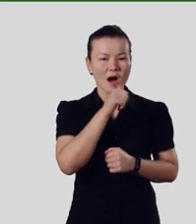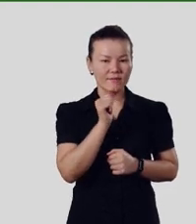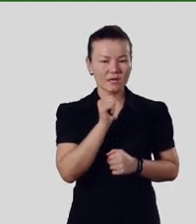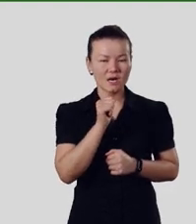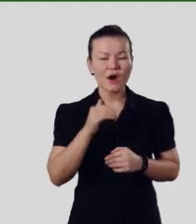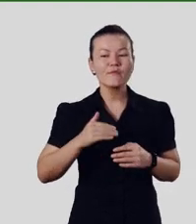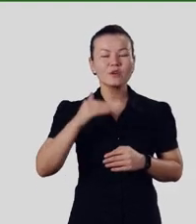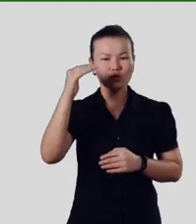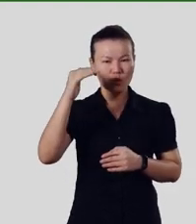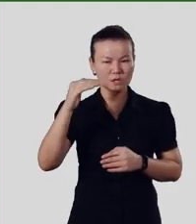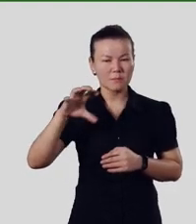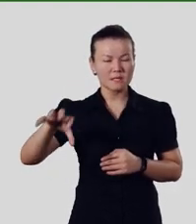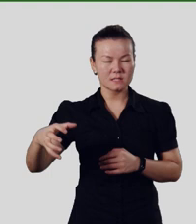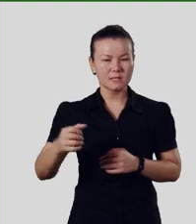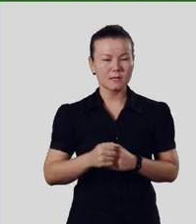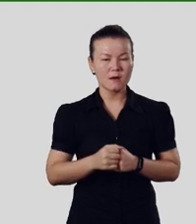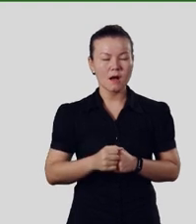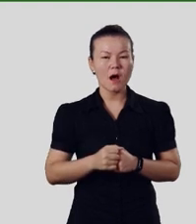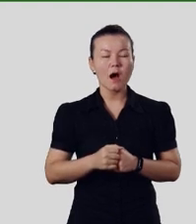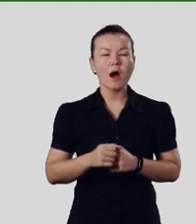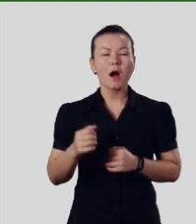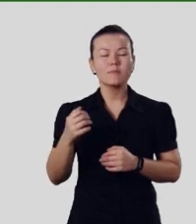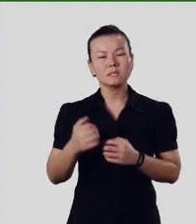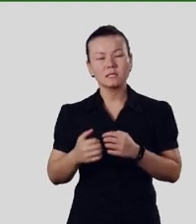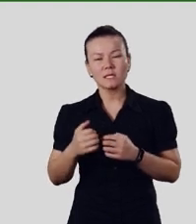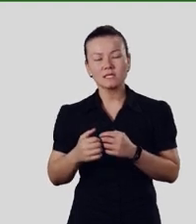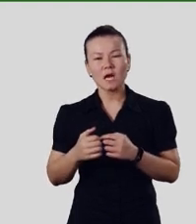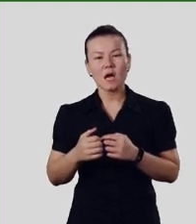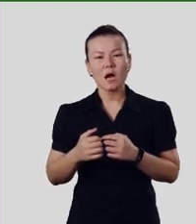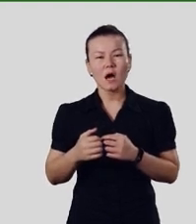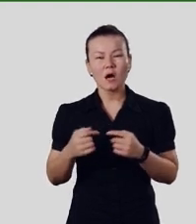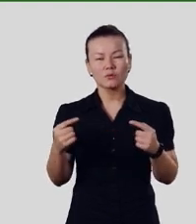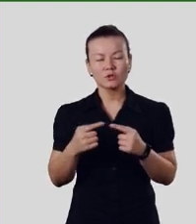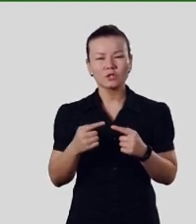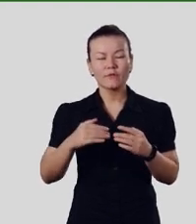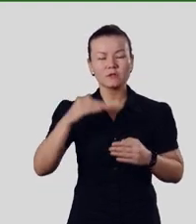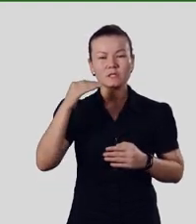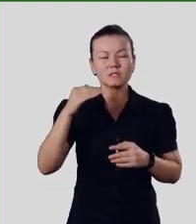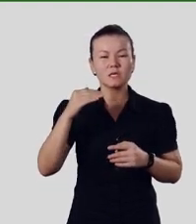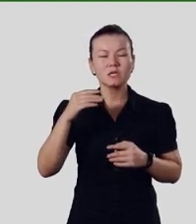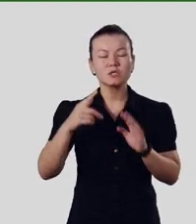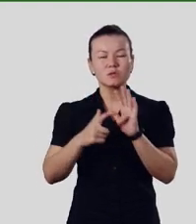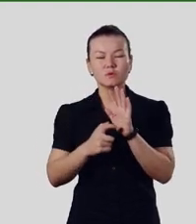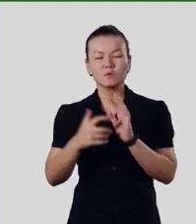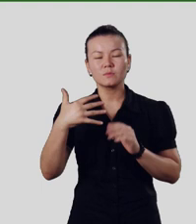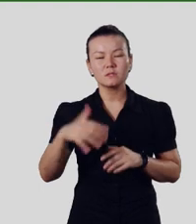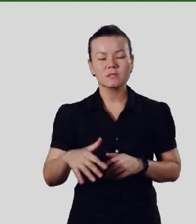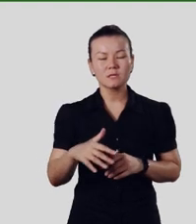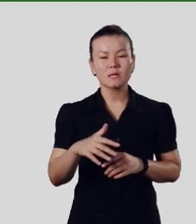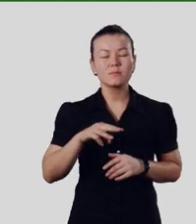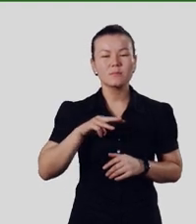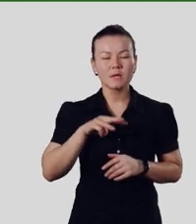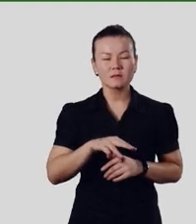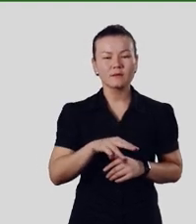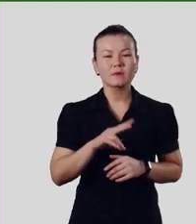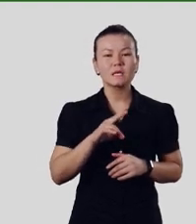– высокий материк. По средней абсолютной высоте 750 метров над уровнем